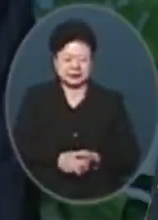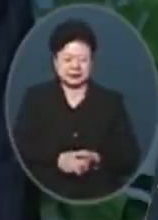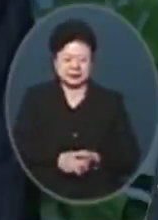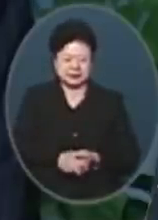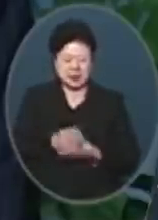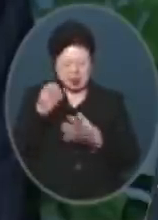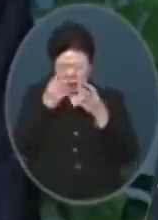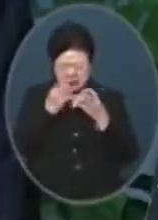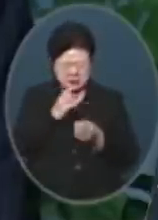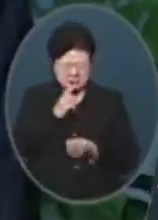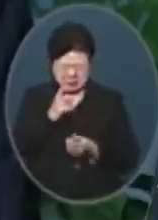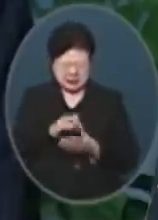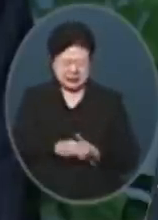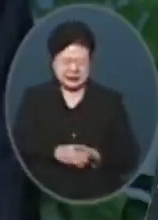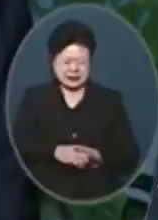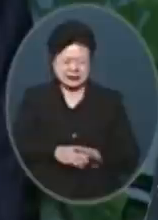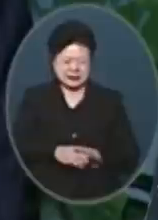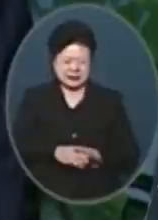복잡해지는데